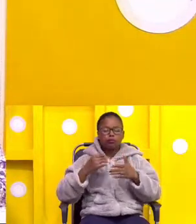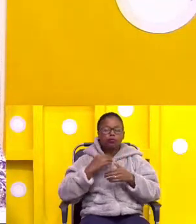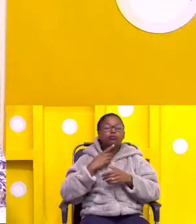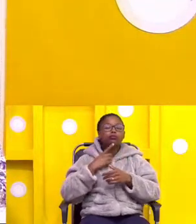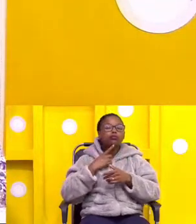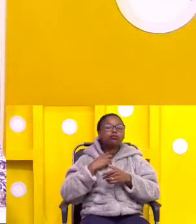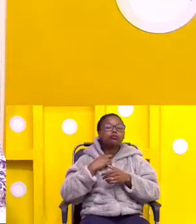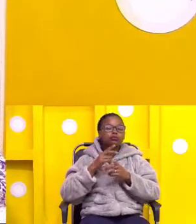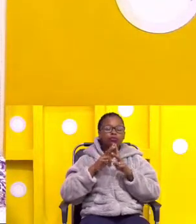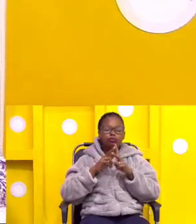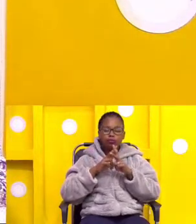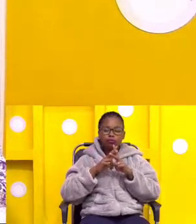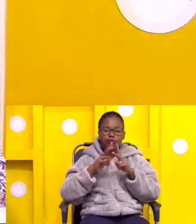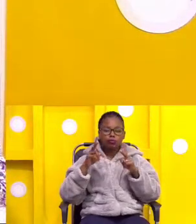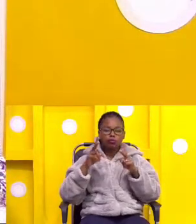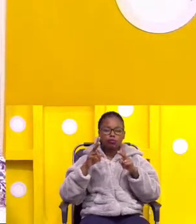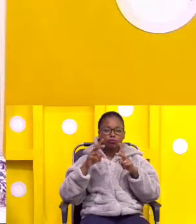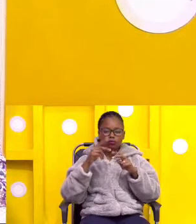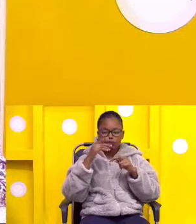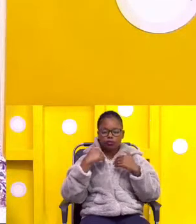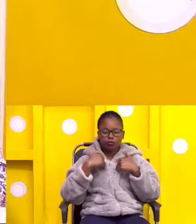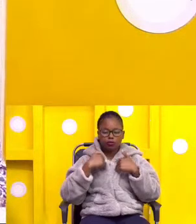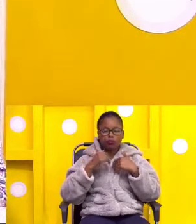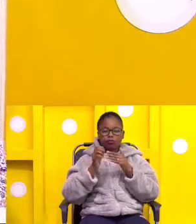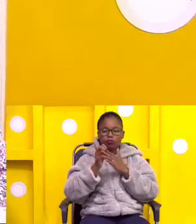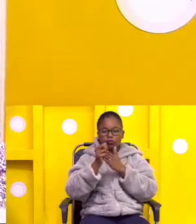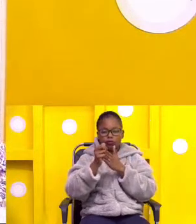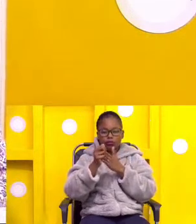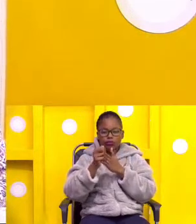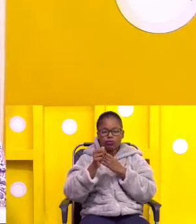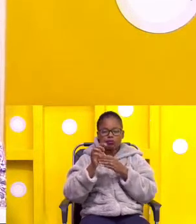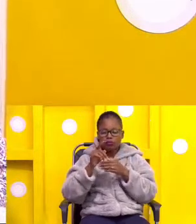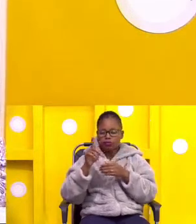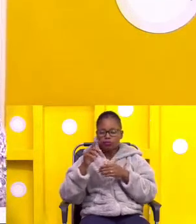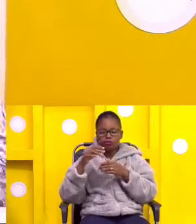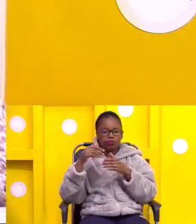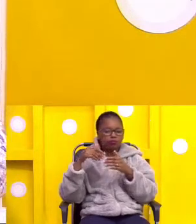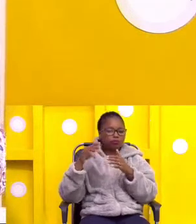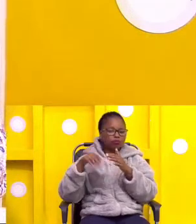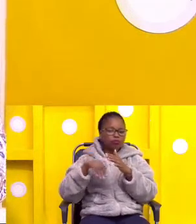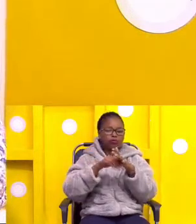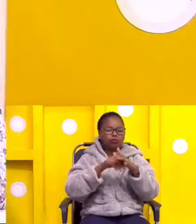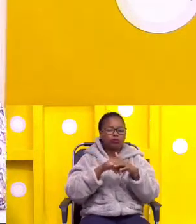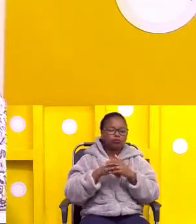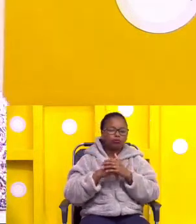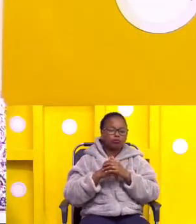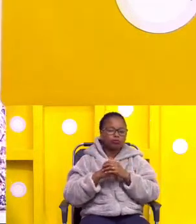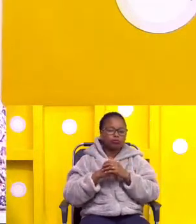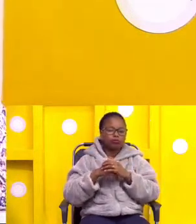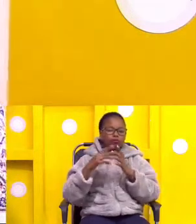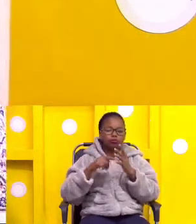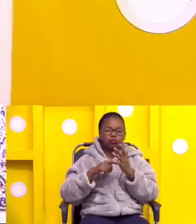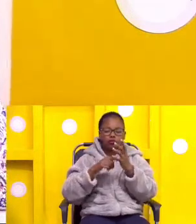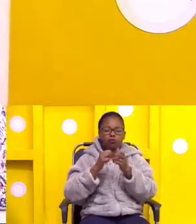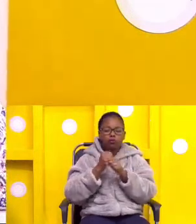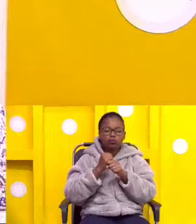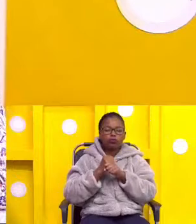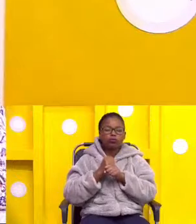Mwana asifuye sana. Todo kire na godfather. Maka uyu na hithi wole ya hii. Nyadhi ya mulute. Nyadhi ya mwani ya